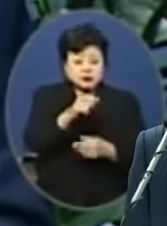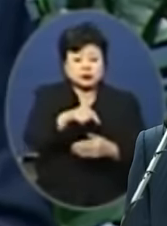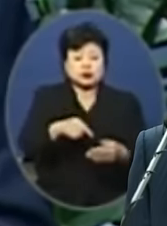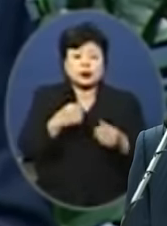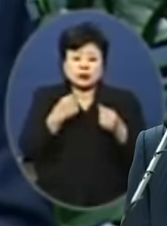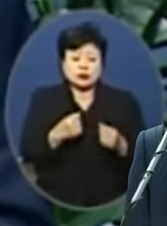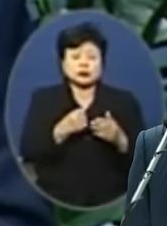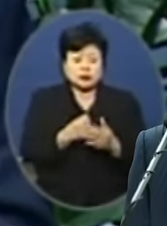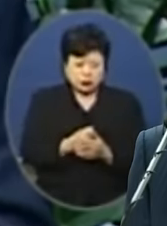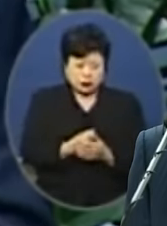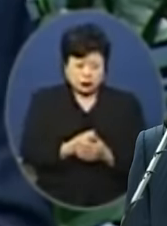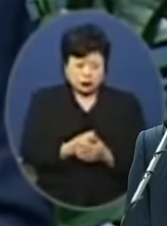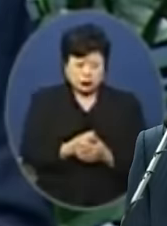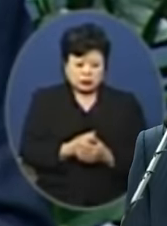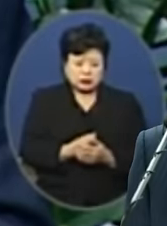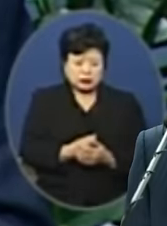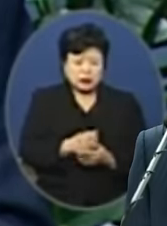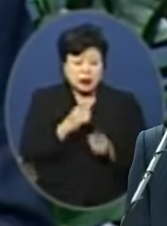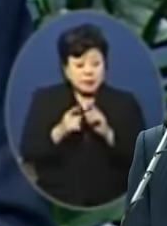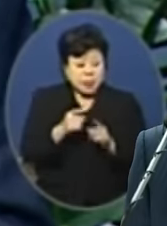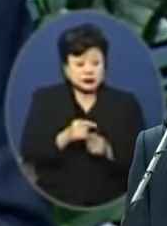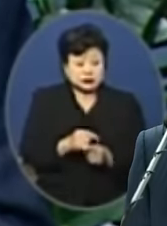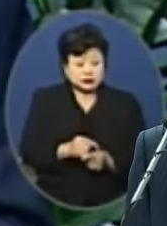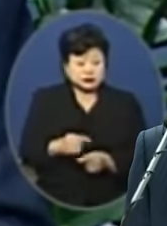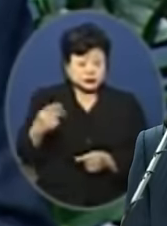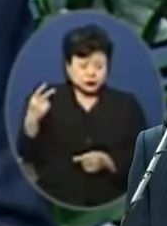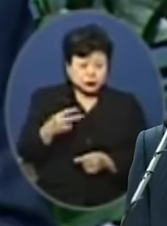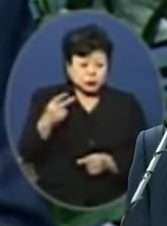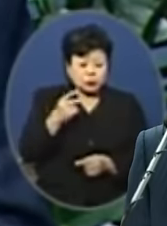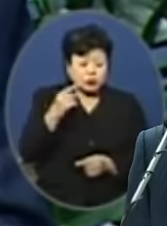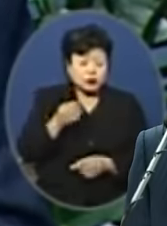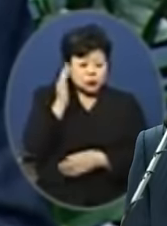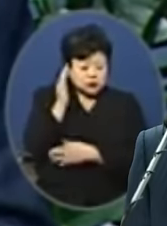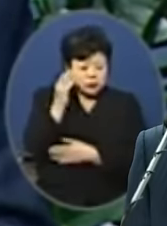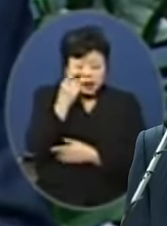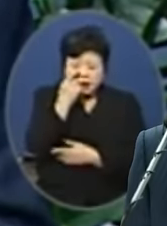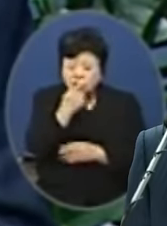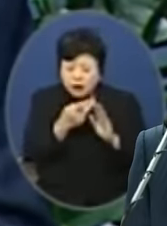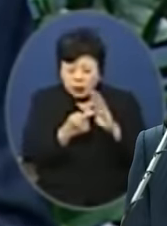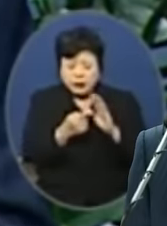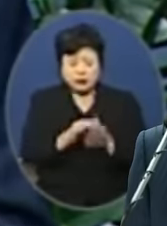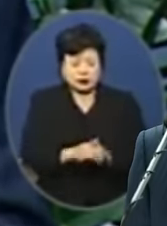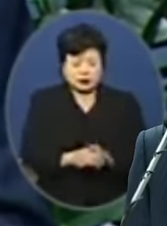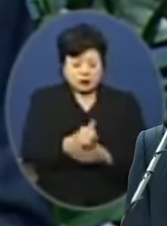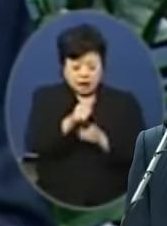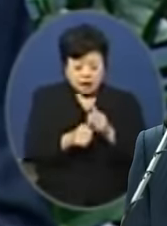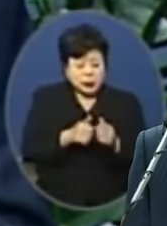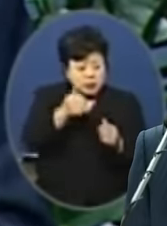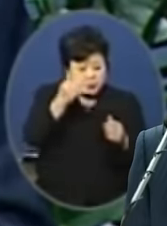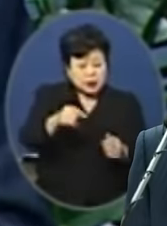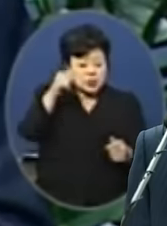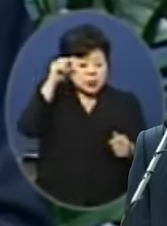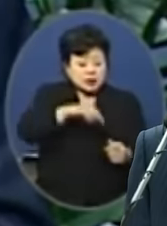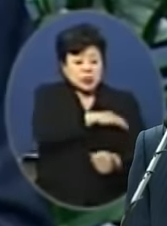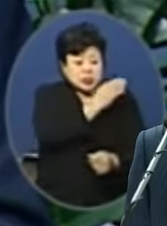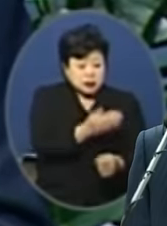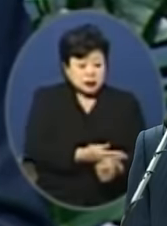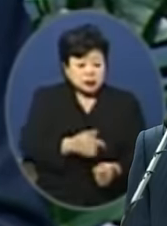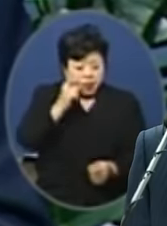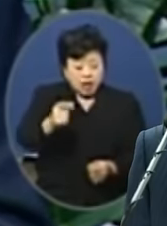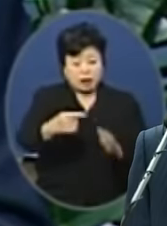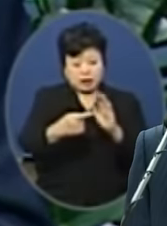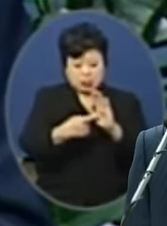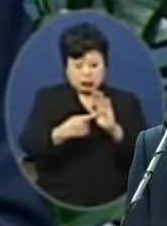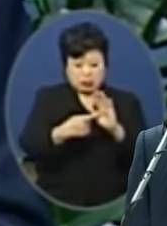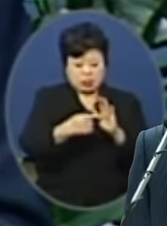들어 계신 것입니다. 그러므로 그 말씀을 자꾸 증거하고 증거하면 하나님의 능력이 강력하게